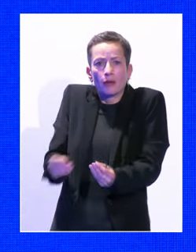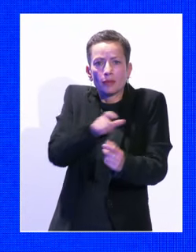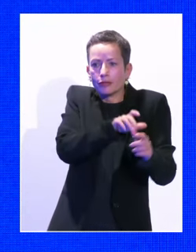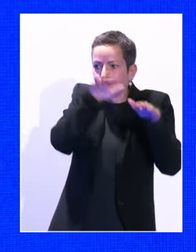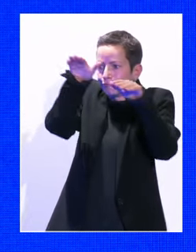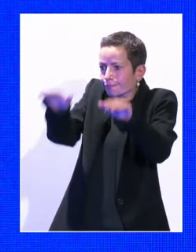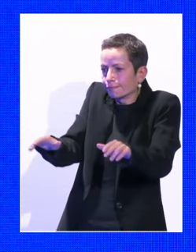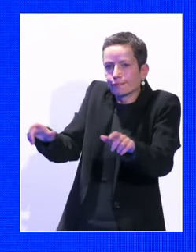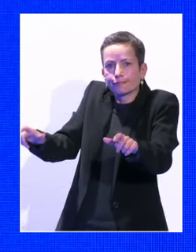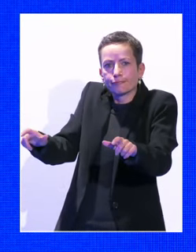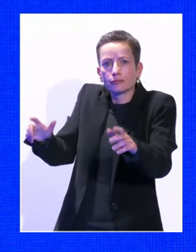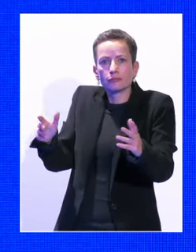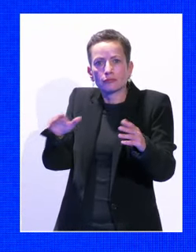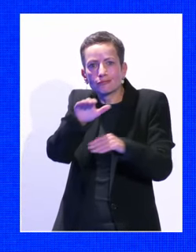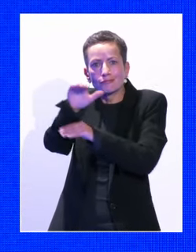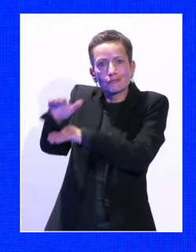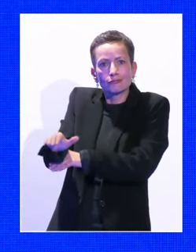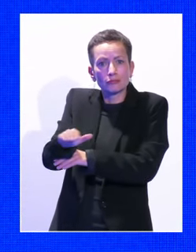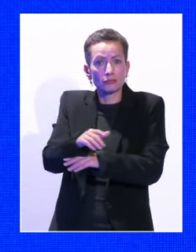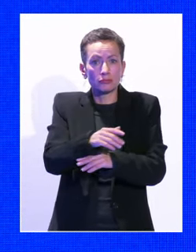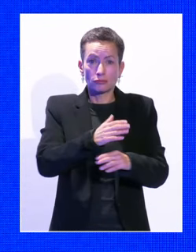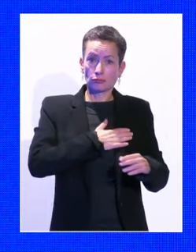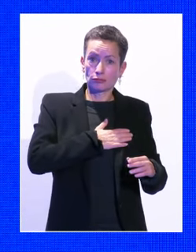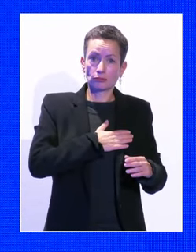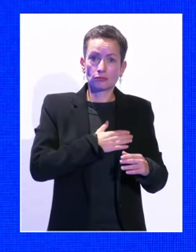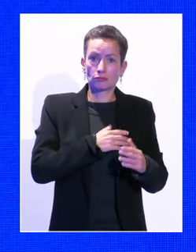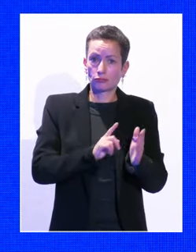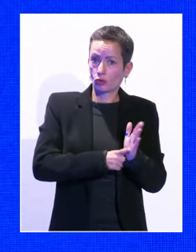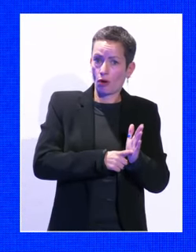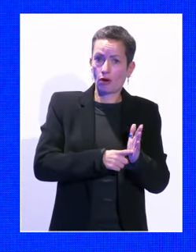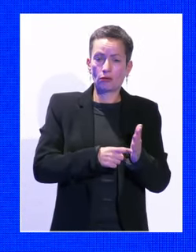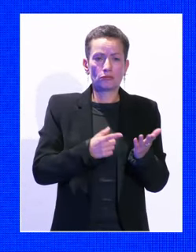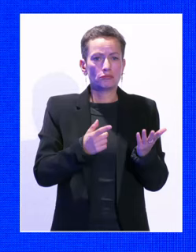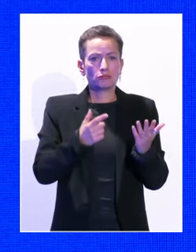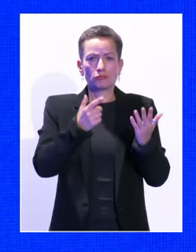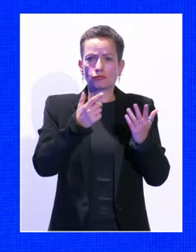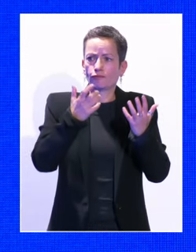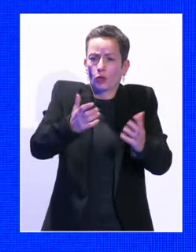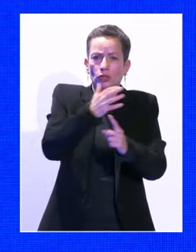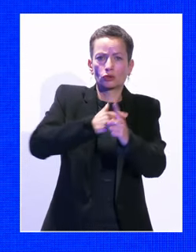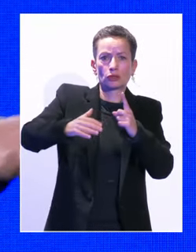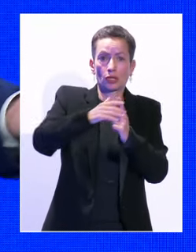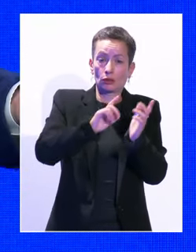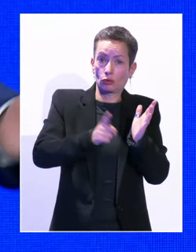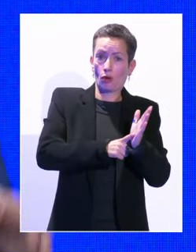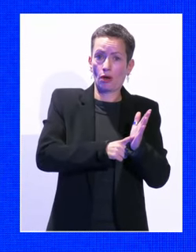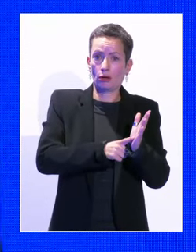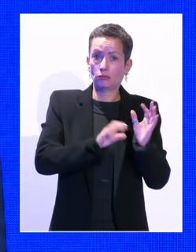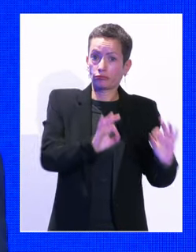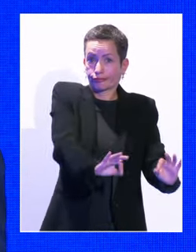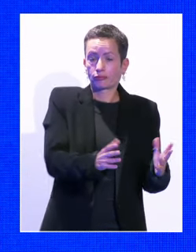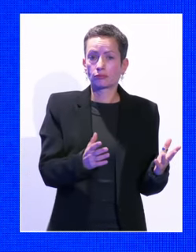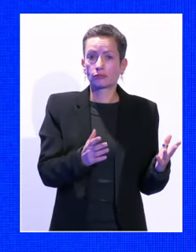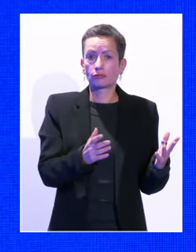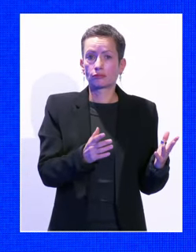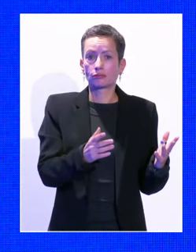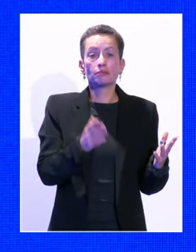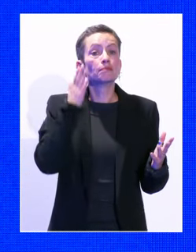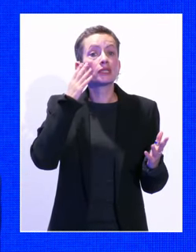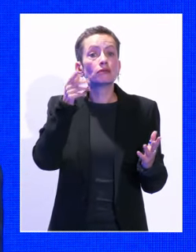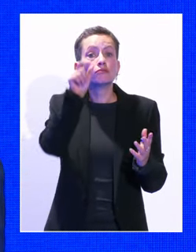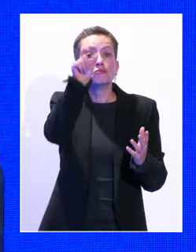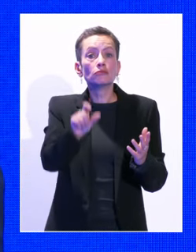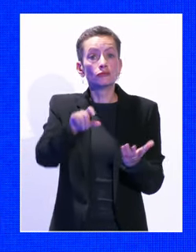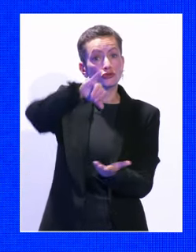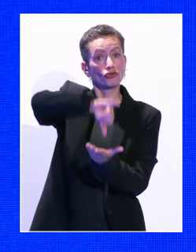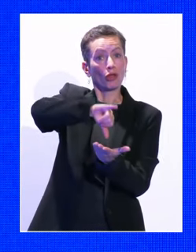La générosité est légitime, la volonté sociale est légitime. Et tu es avec nous au centre, tu penses